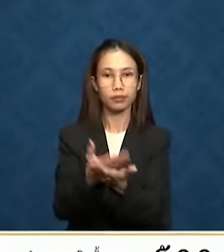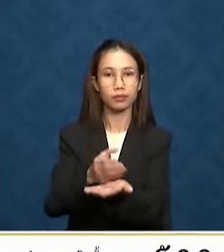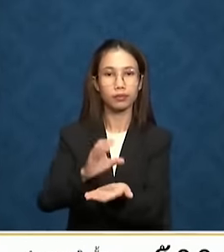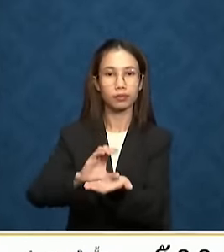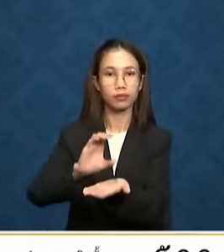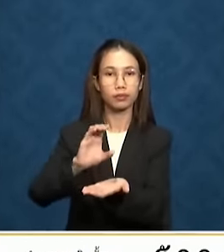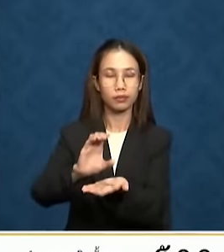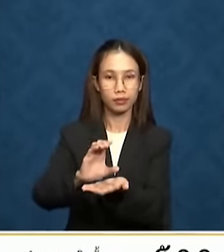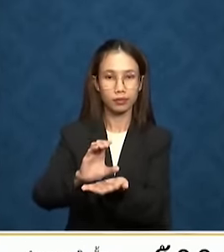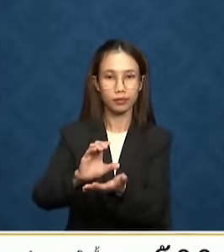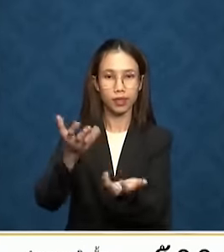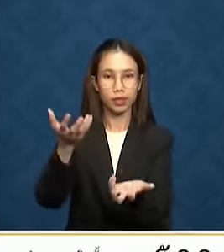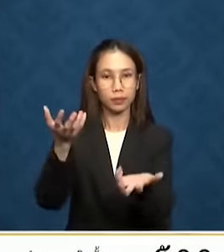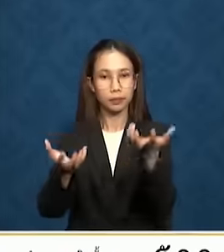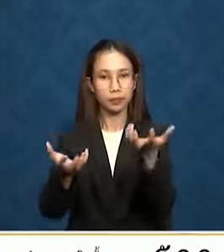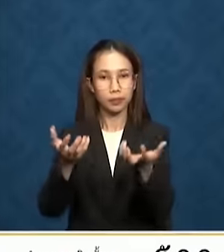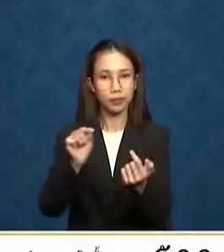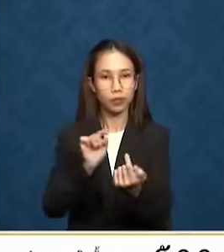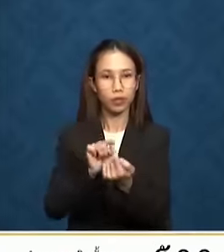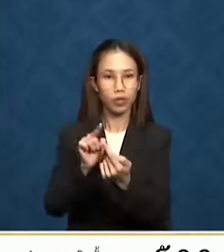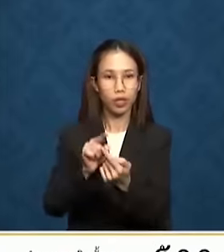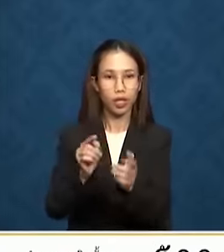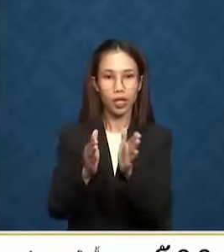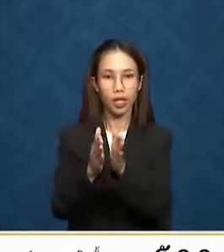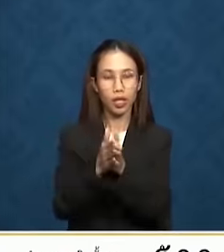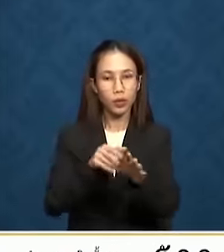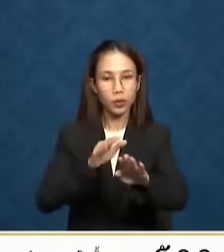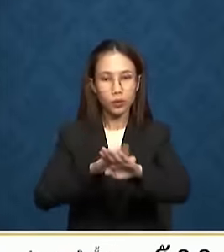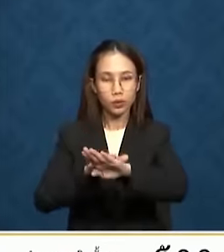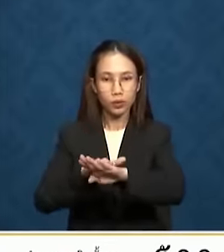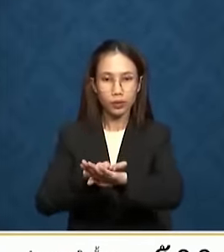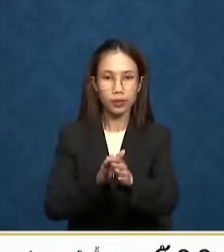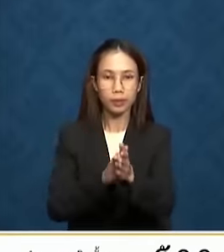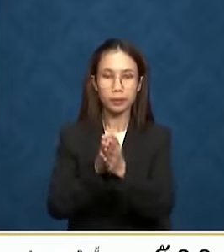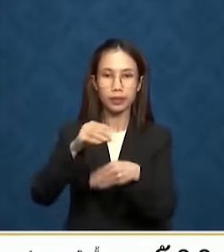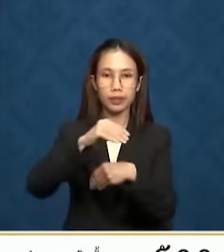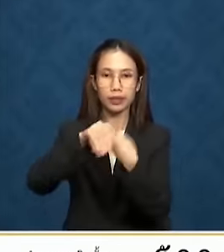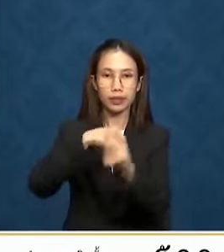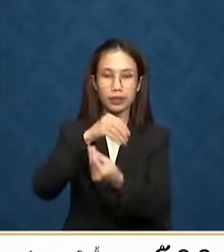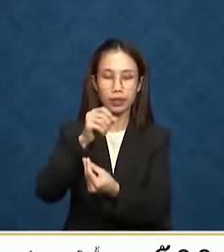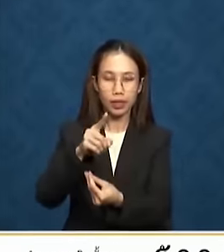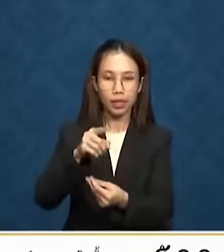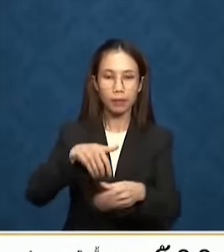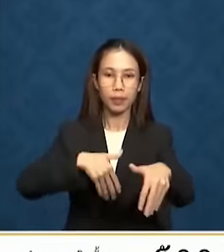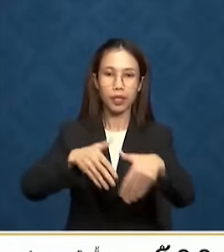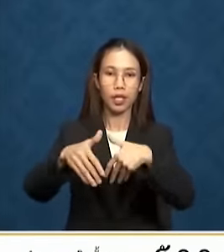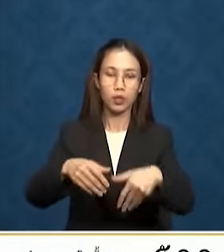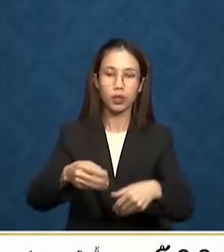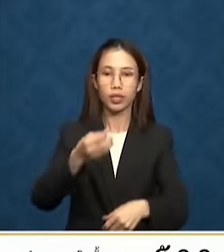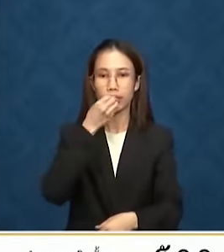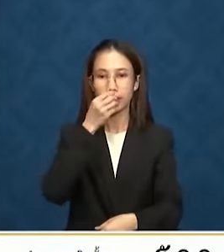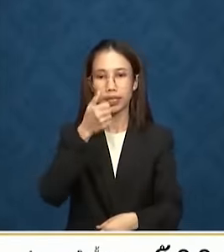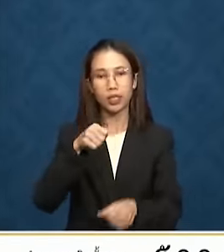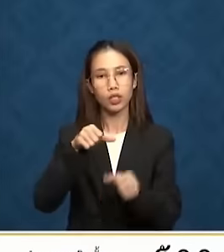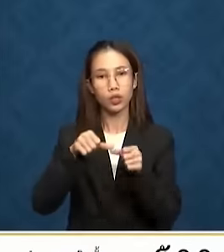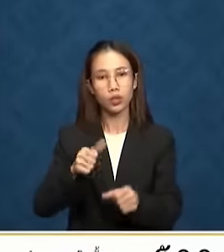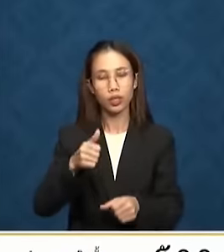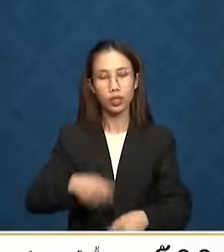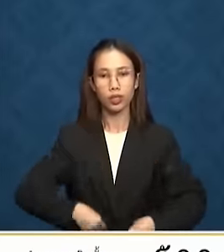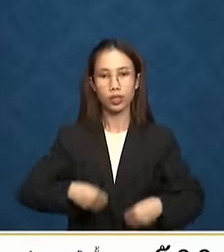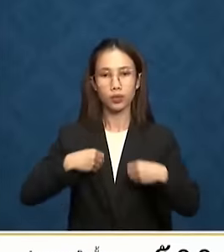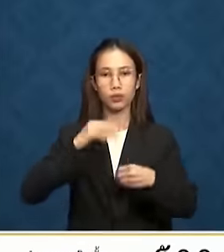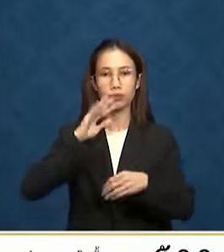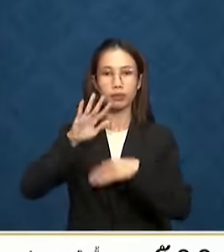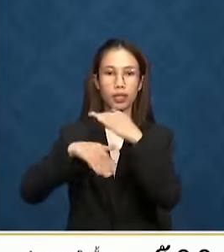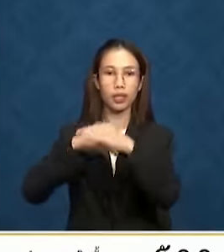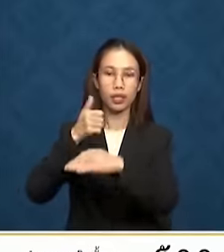มีความสมดุลระหว่างการกระตุ้นเศรษฐกิจและความเป็นดีอยู่ดีของพี่น้องประชาชนจึงเป็นสิ่งที่สำคัญมาก